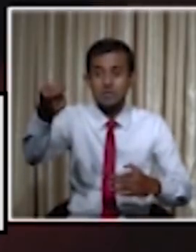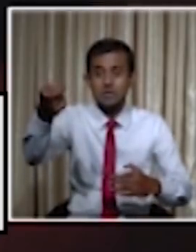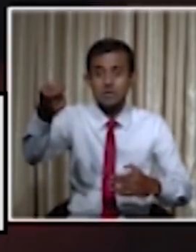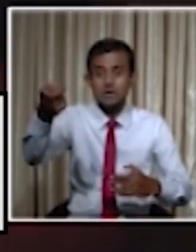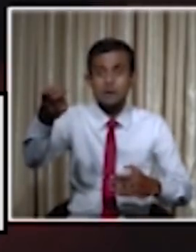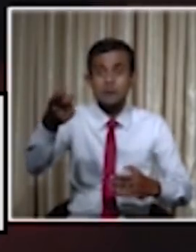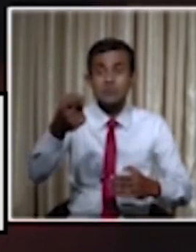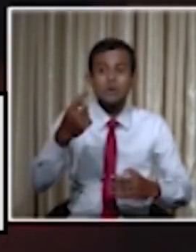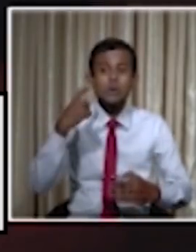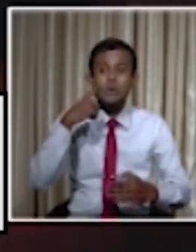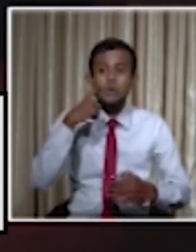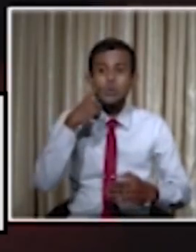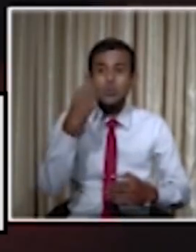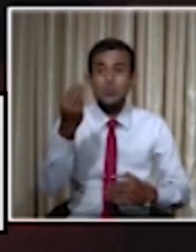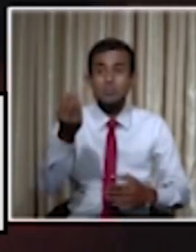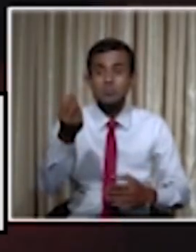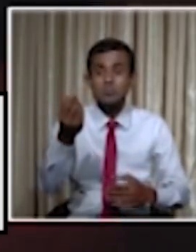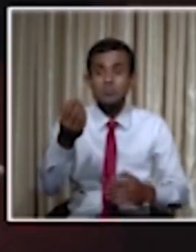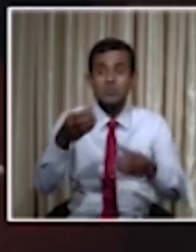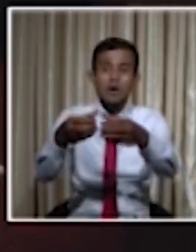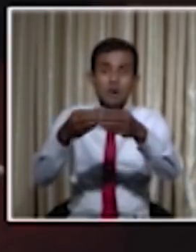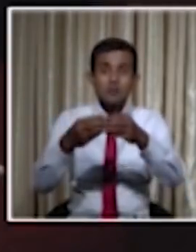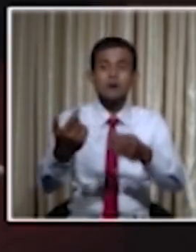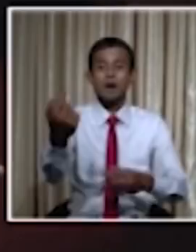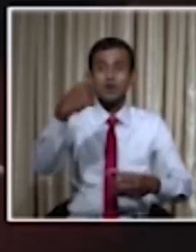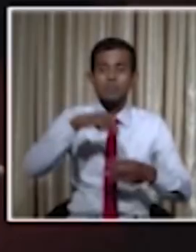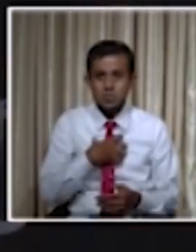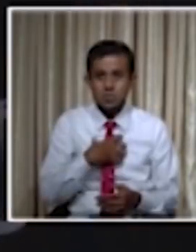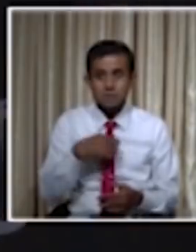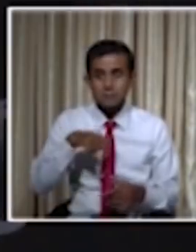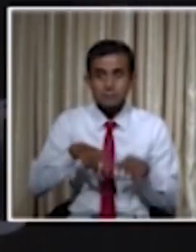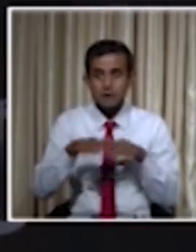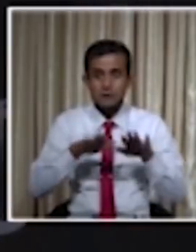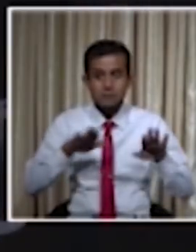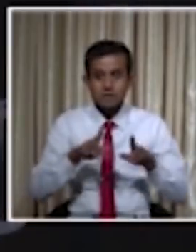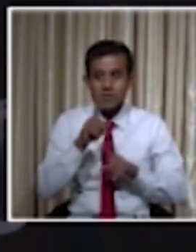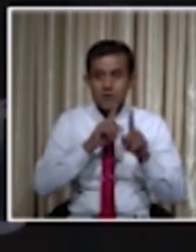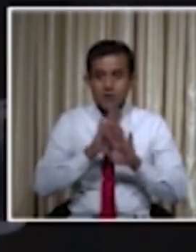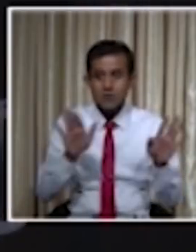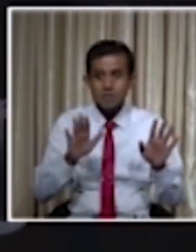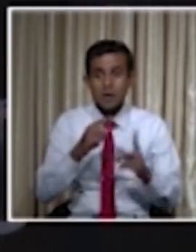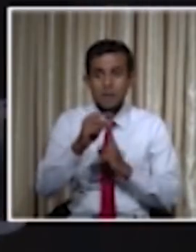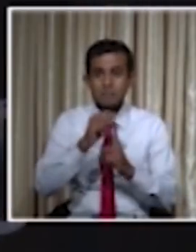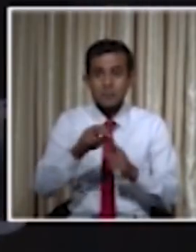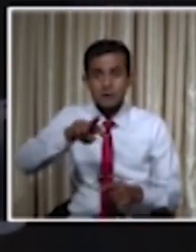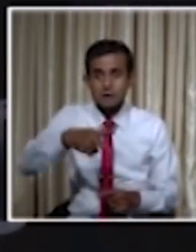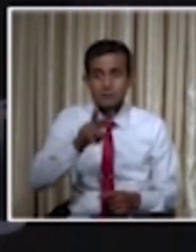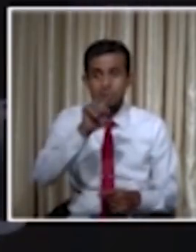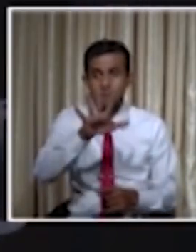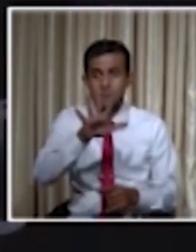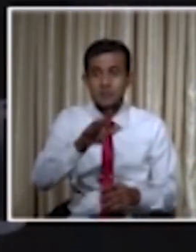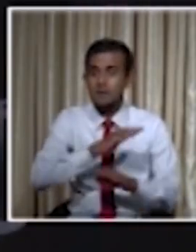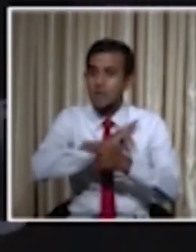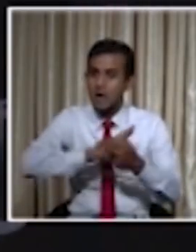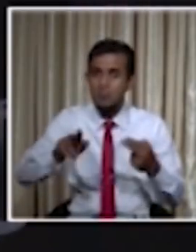මිරිස් කුඩු කල්ලිය නැවත ක්‍රියාත්මක වෙන්න පටන් ගත්තා මෙහාට ඇවිල්ලා ගහන්න පටන් ගන්න ඕනේ අපි පාර්ලිමේන්තුවේ 225 එපා කියලා සමාජයේ